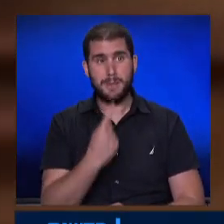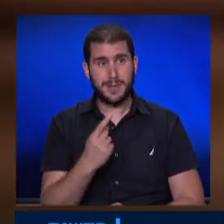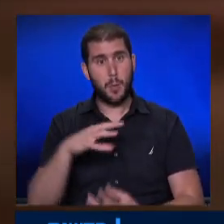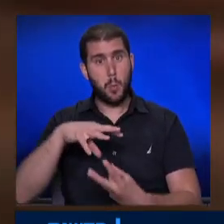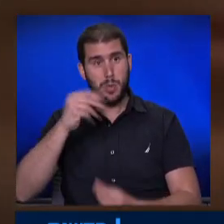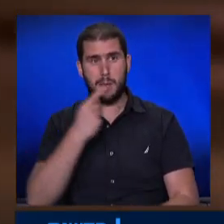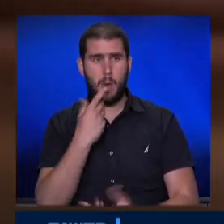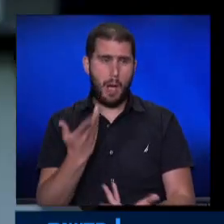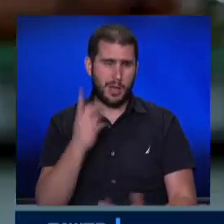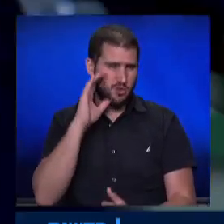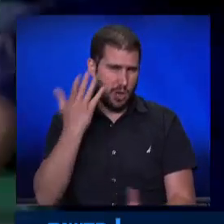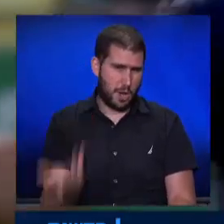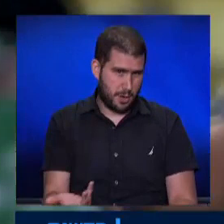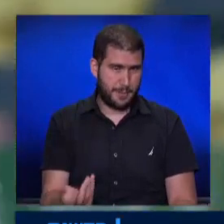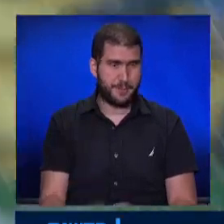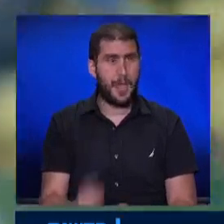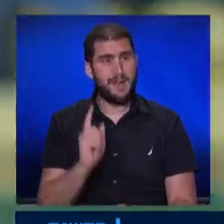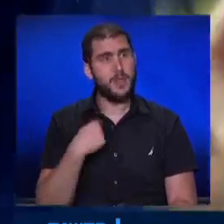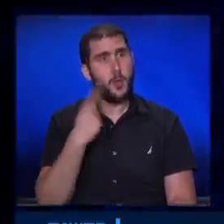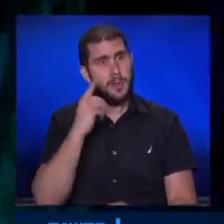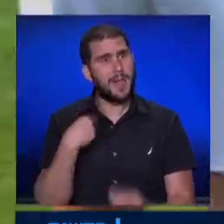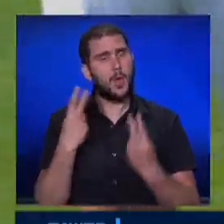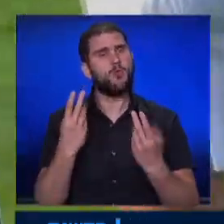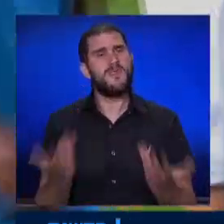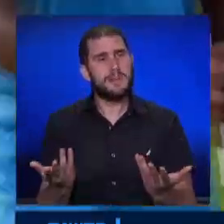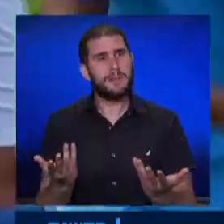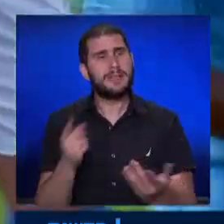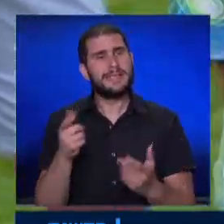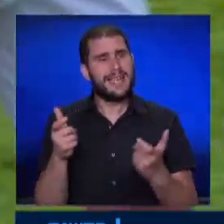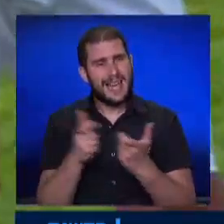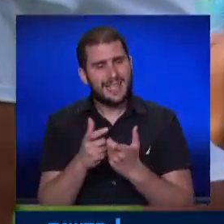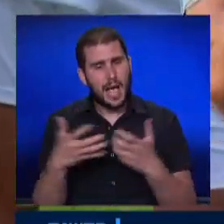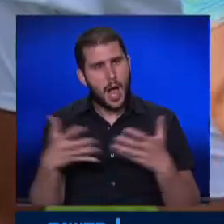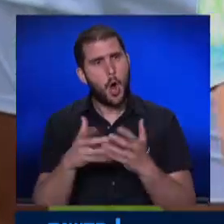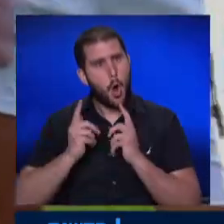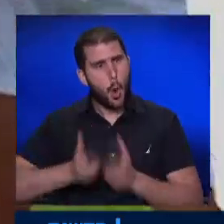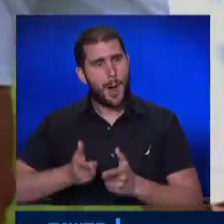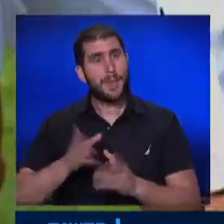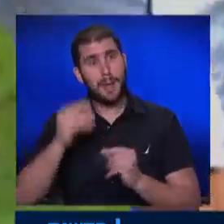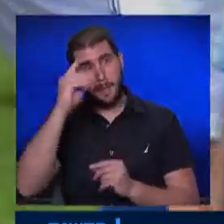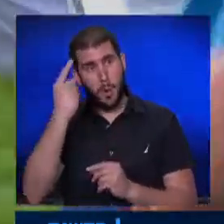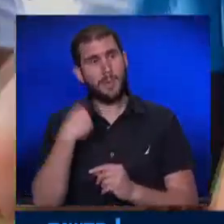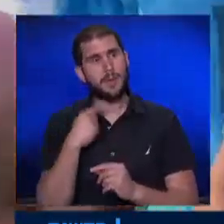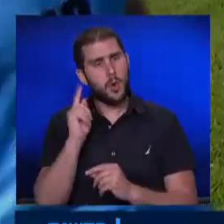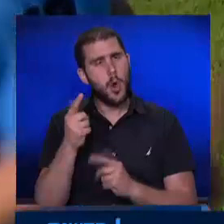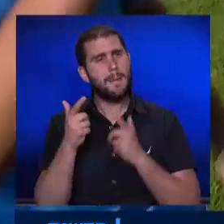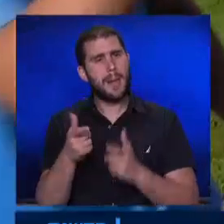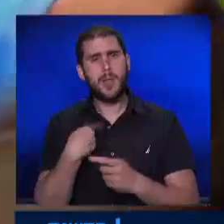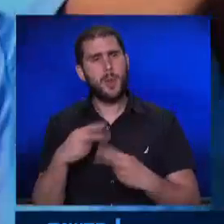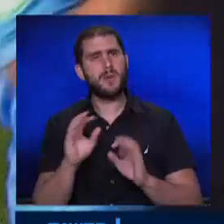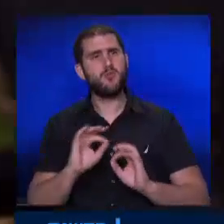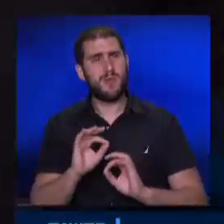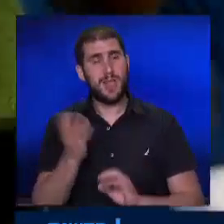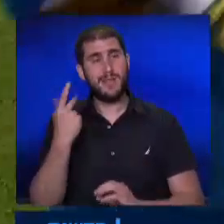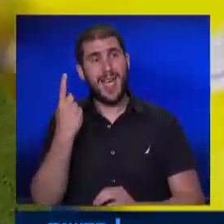אמרו, ירדת מהפסים בכלל. אבל אני יודע מה אנחנו שווים, זה יחידה אחת, לוחמת. אם הבחורים האלה, אני אצא לכל מלחמה, אני לא מפחד מכלום. לפני